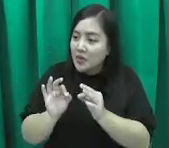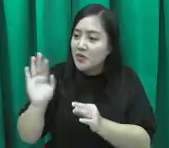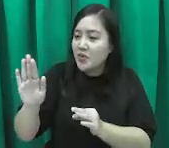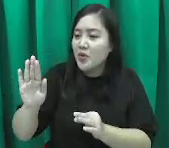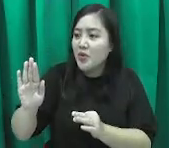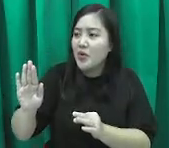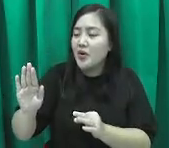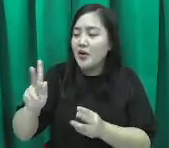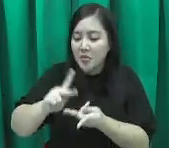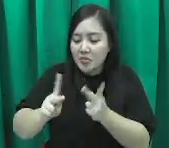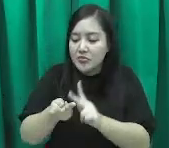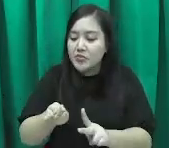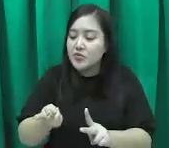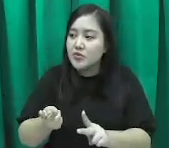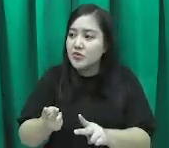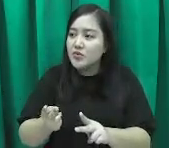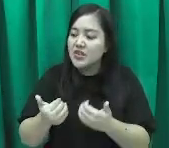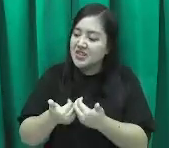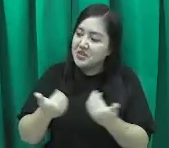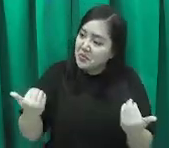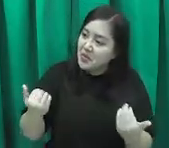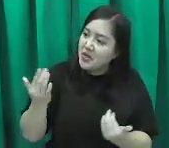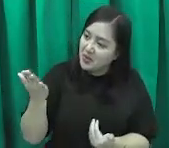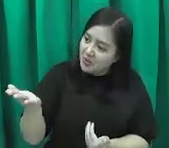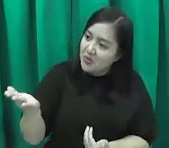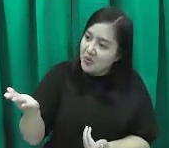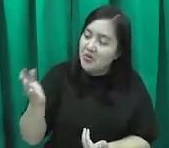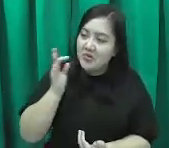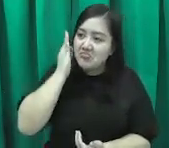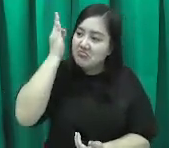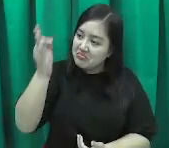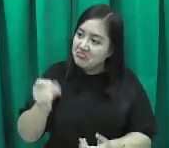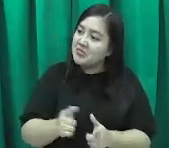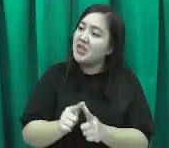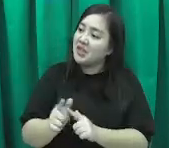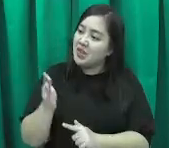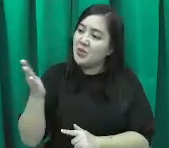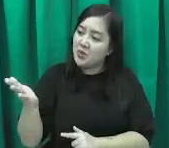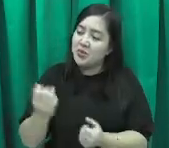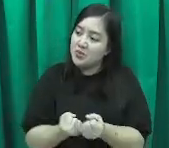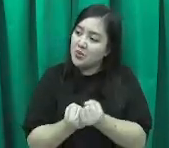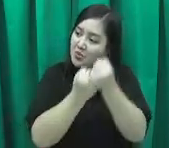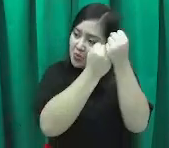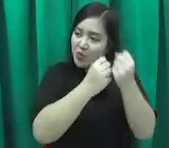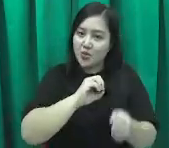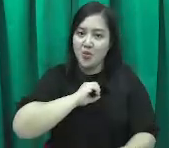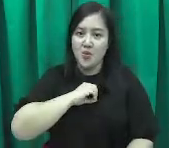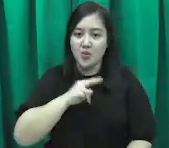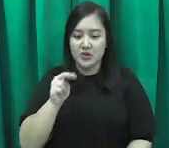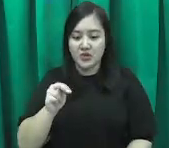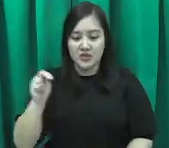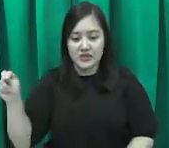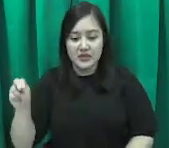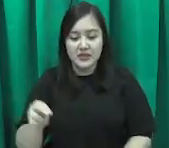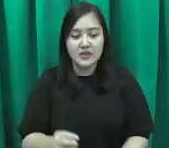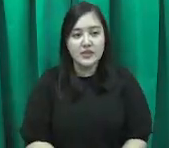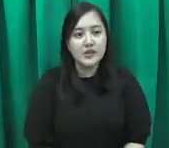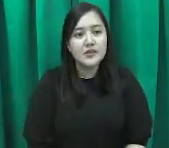na, anak ka, kailangan may trabaho ka. Kailangan may alam ka. Actually, ako iniisip ko yan noon. Totoo, promise.